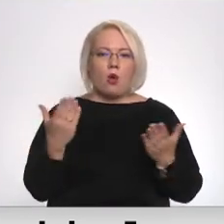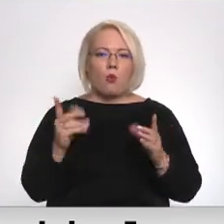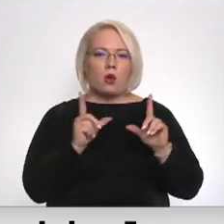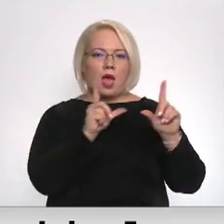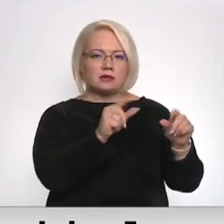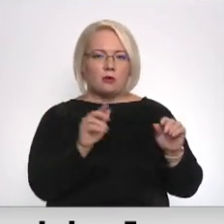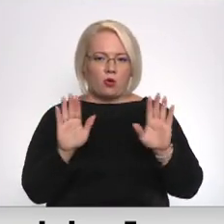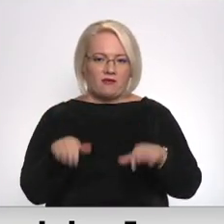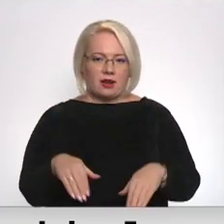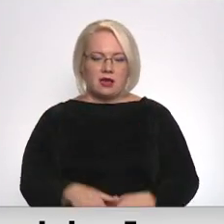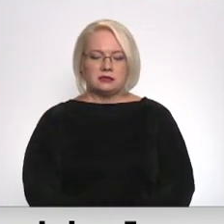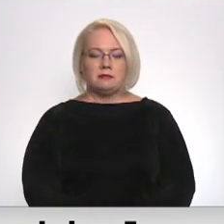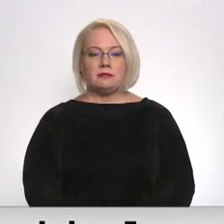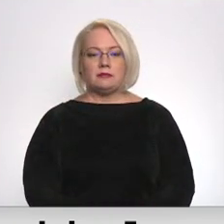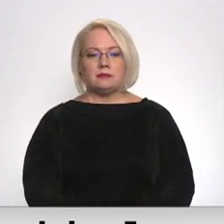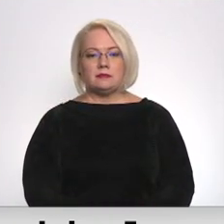aizbraukt.